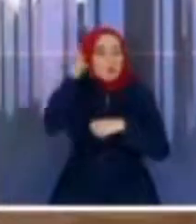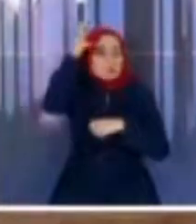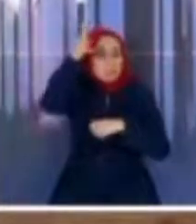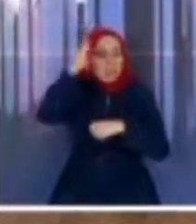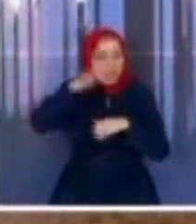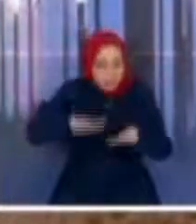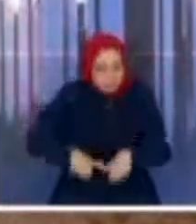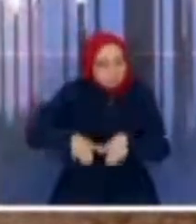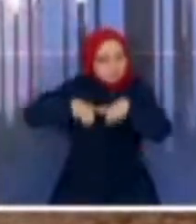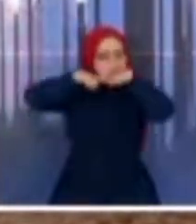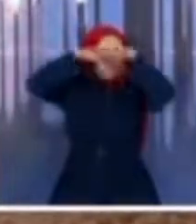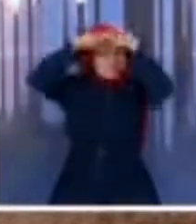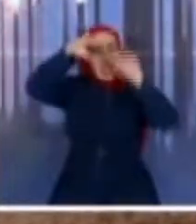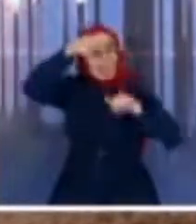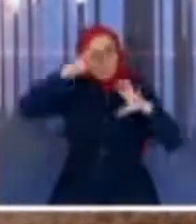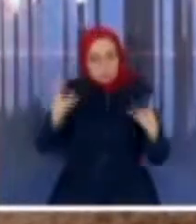بكري.